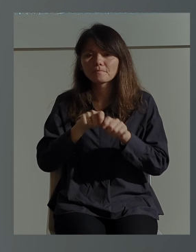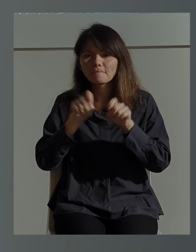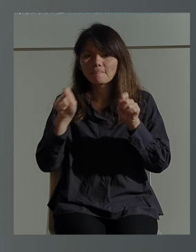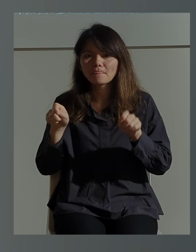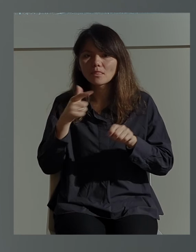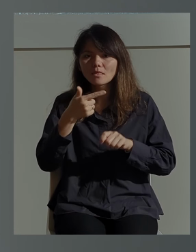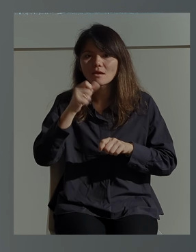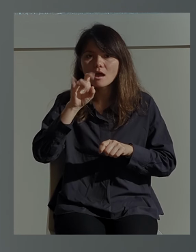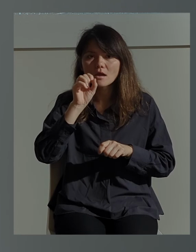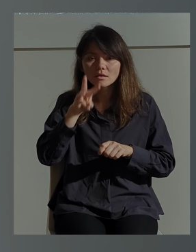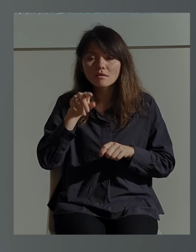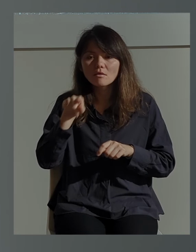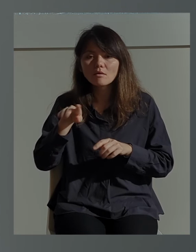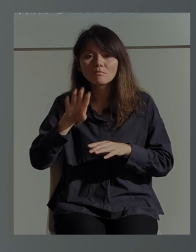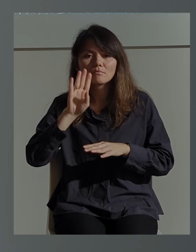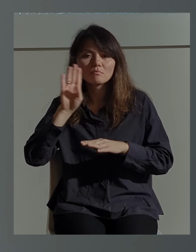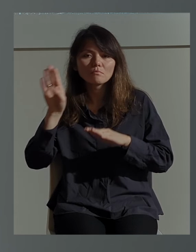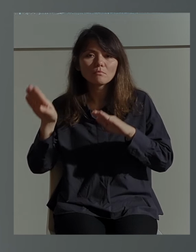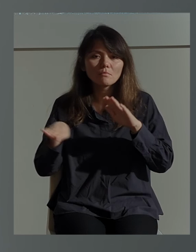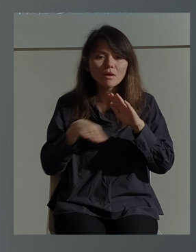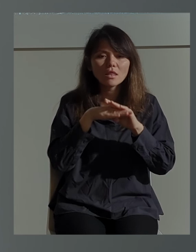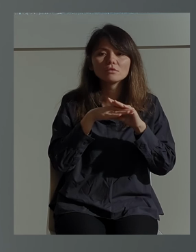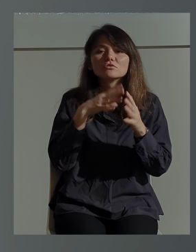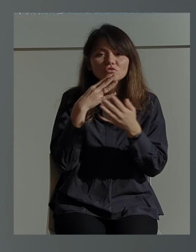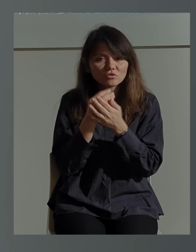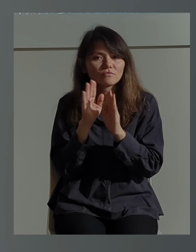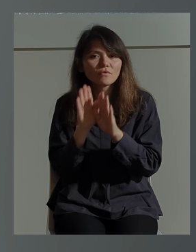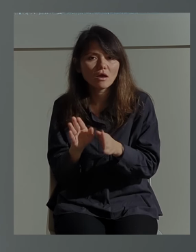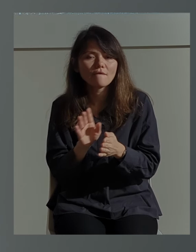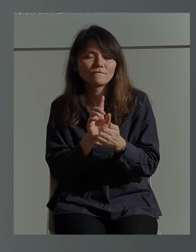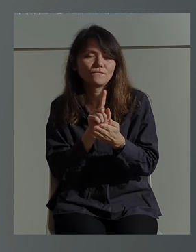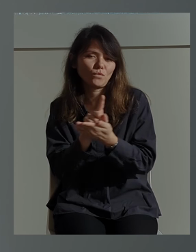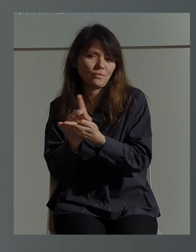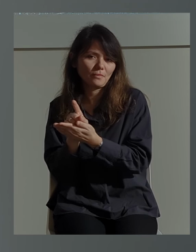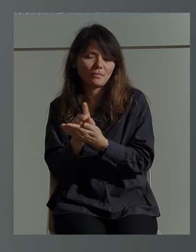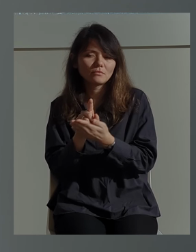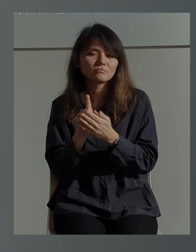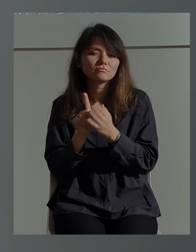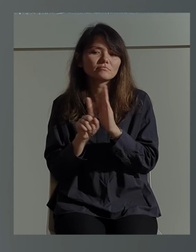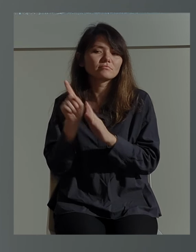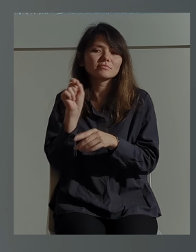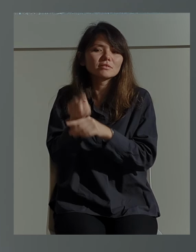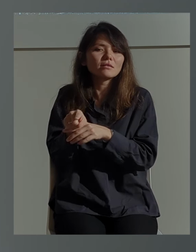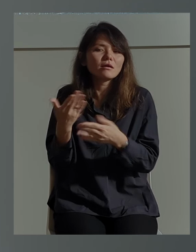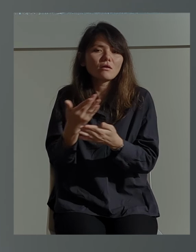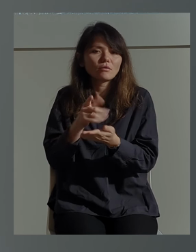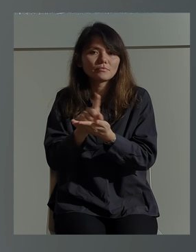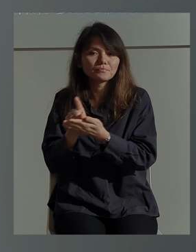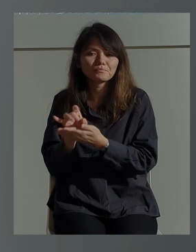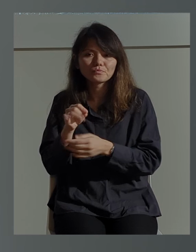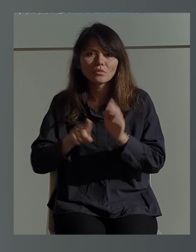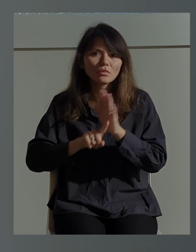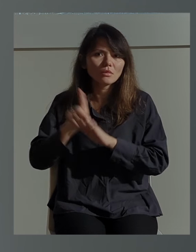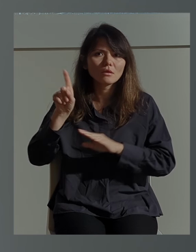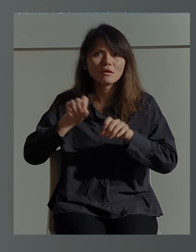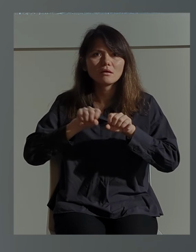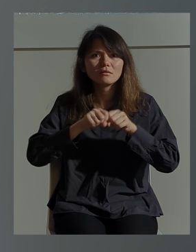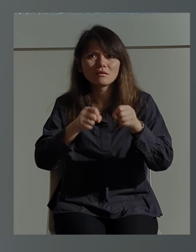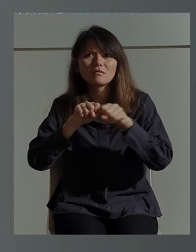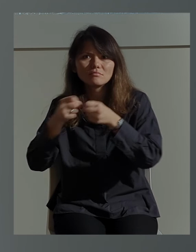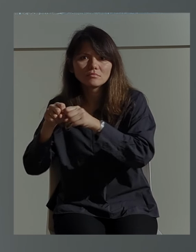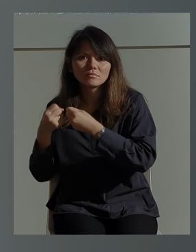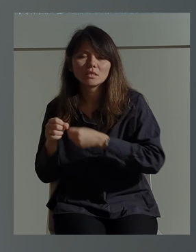Голем подчиняясь той первоначальной функции которая была задана а начинает всё крушить и ломать и